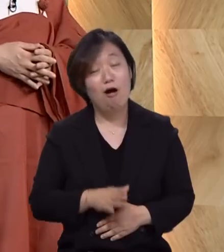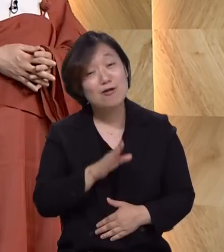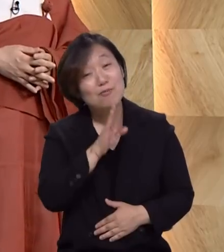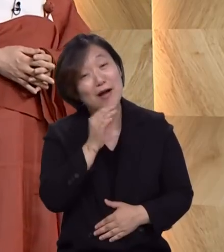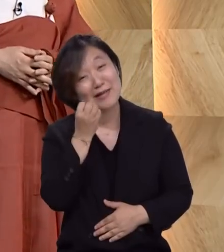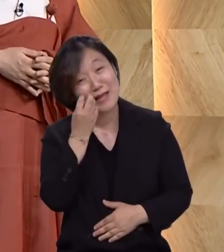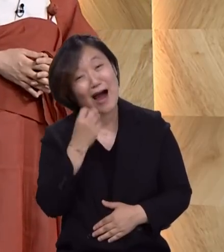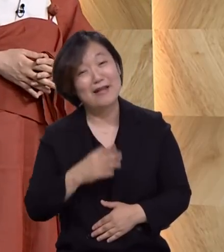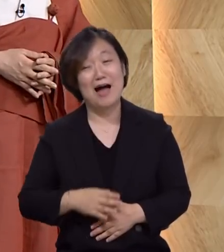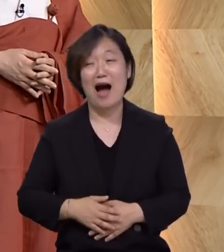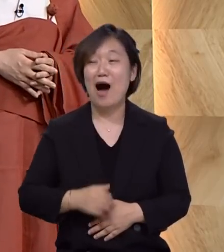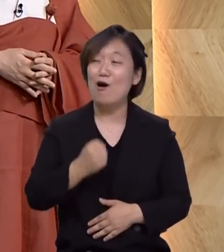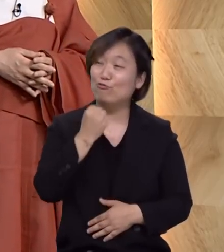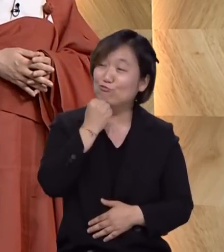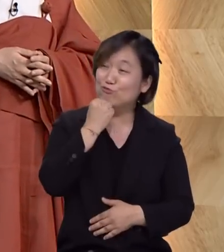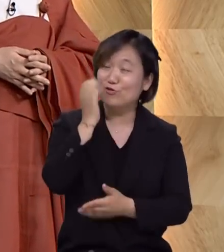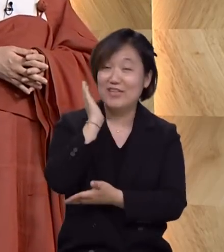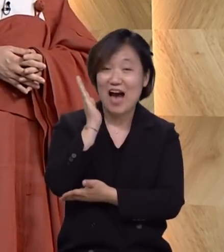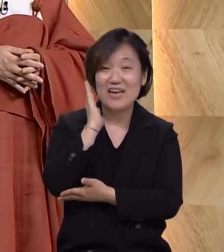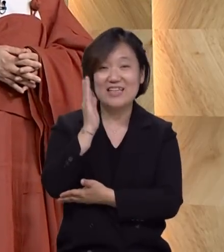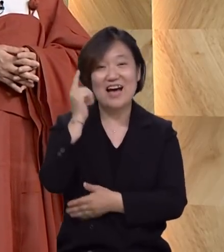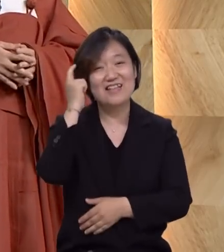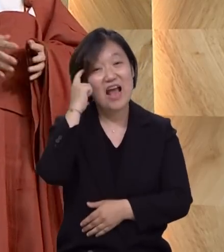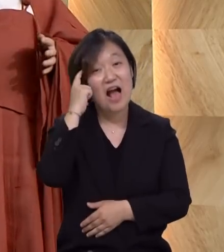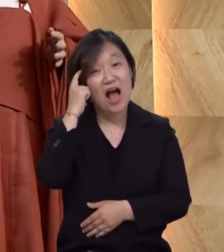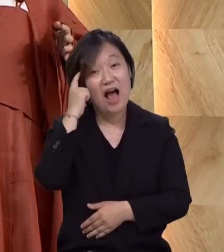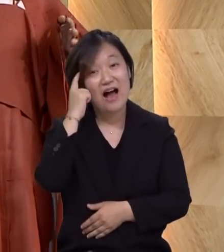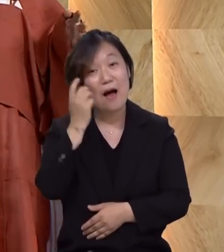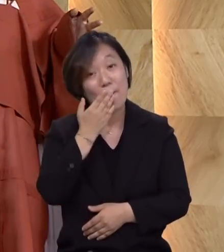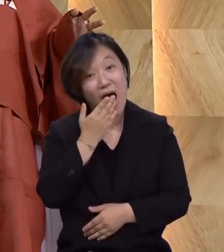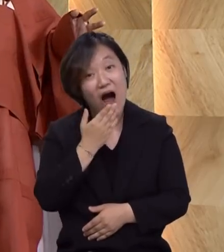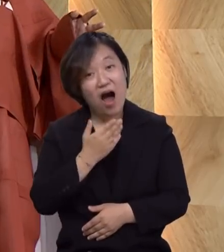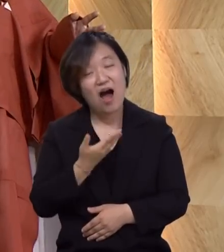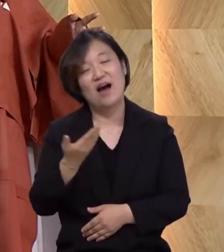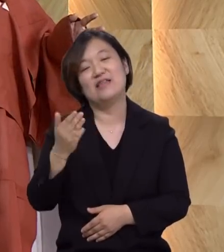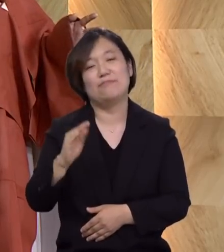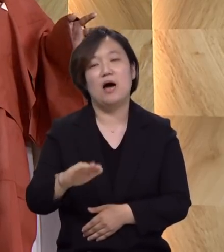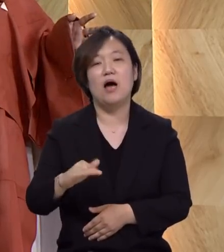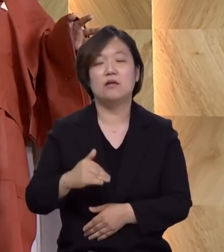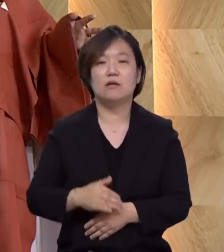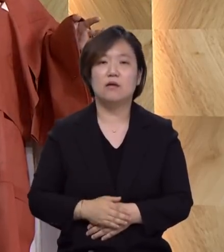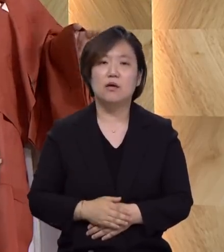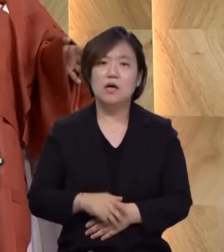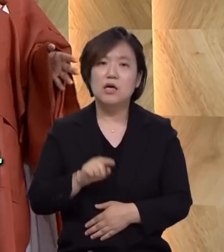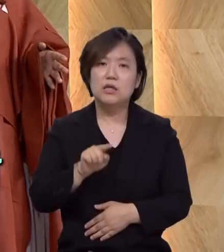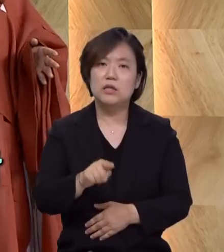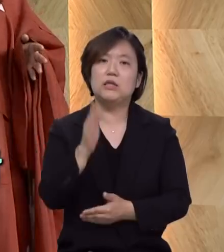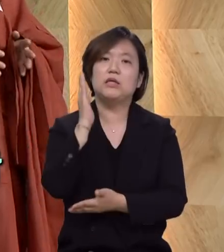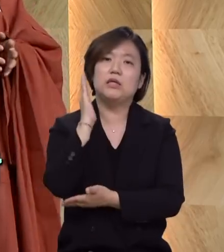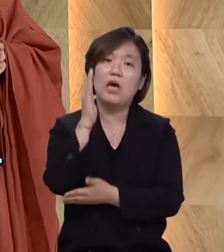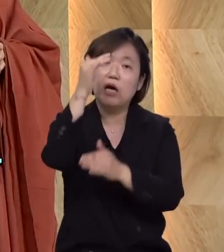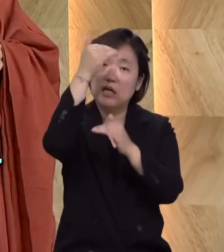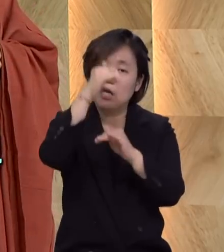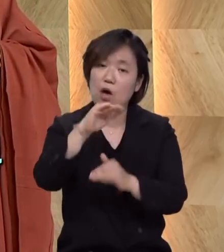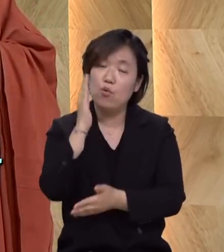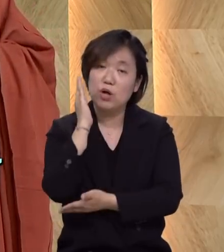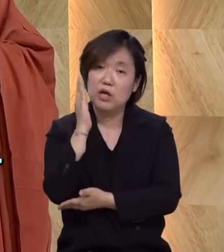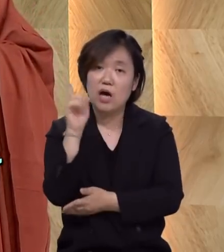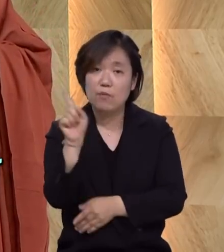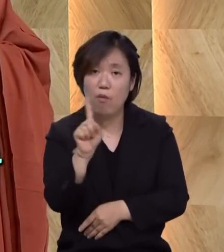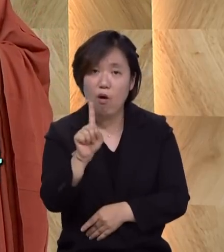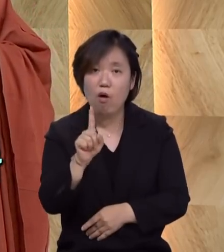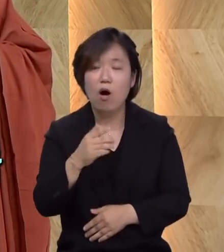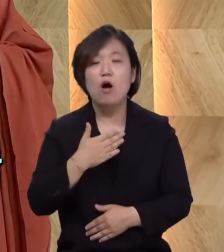얘기다 참 우스운 이야기다 생각할 수 있겠지만이 이야기가 지금이 시대를 살고 있는